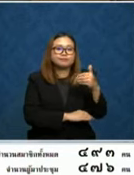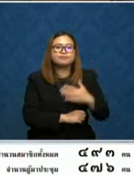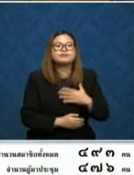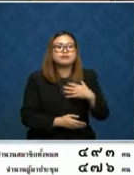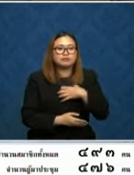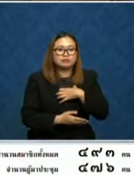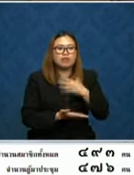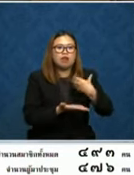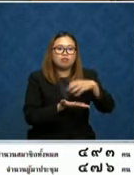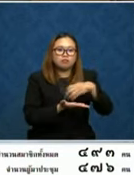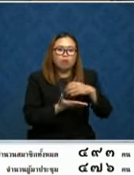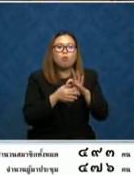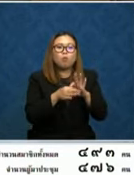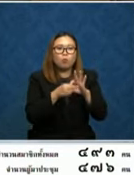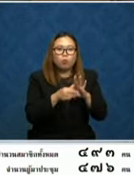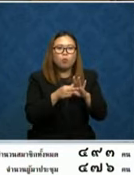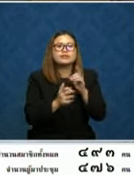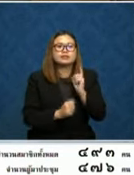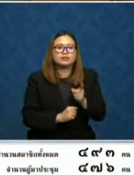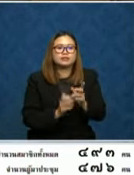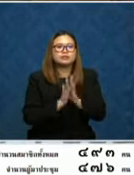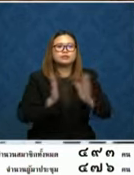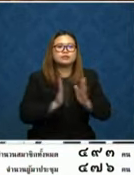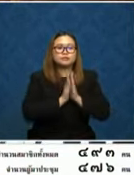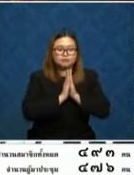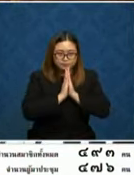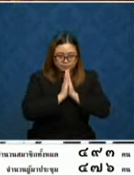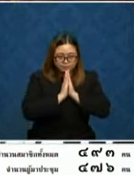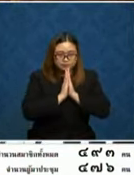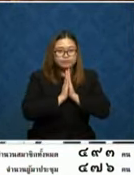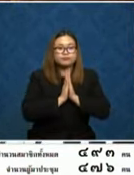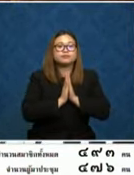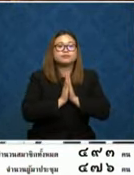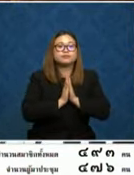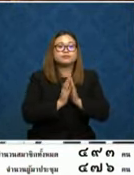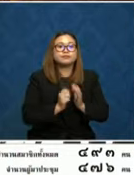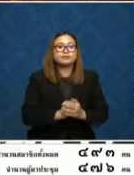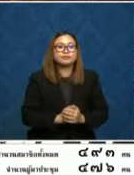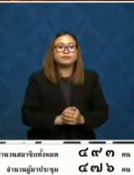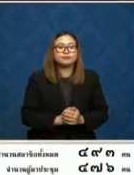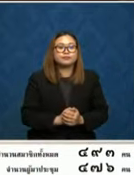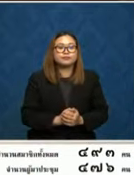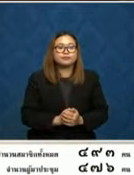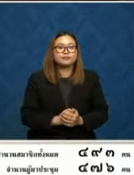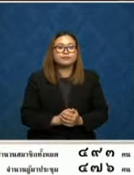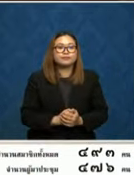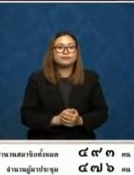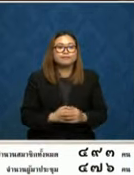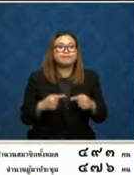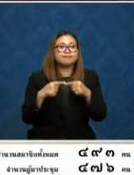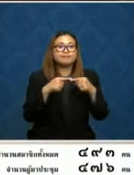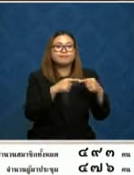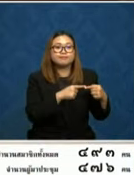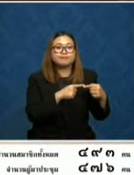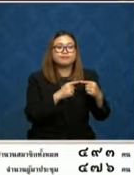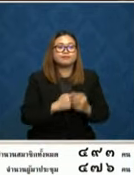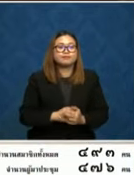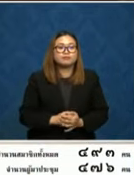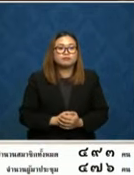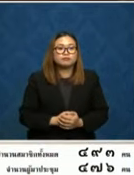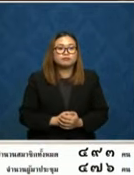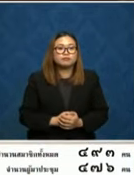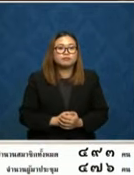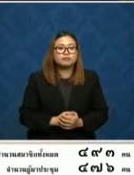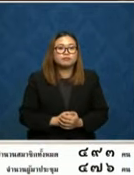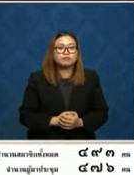ใยการบินไทยจริงๆครับท่านประธานครับขอบคุณมากครับ ขอบคุณครับต่อไปท่านสมาชิก